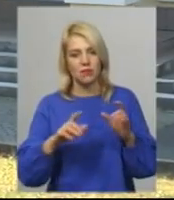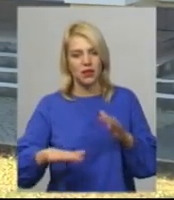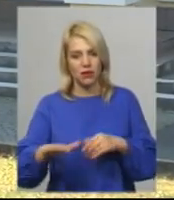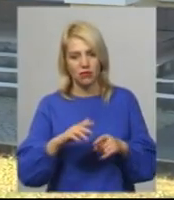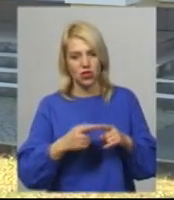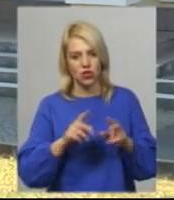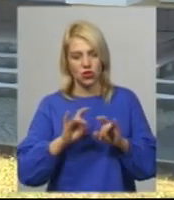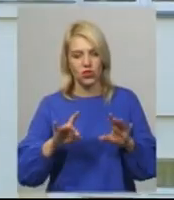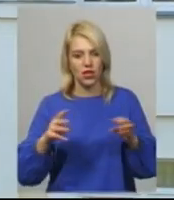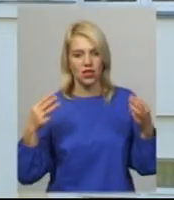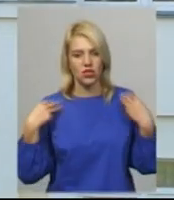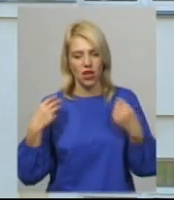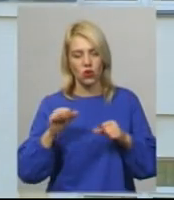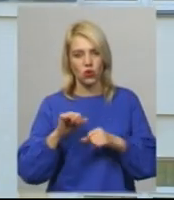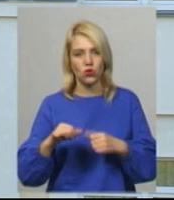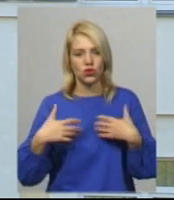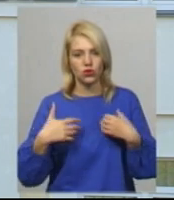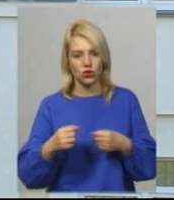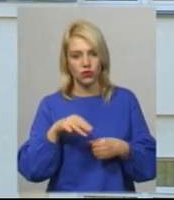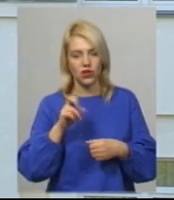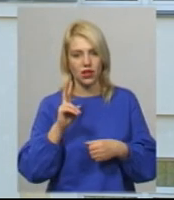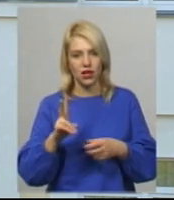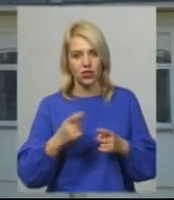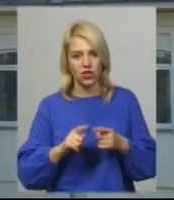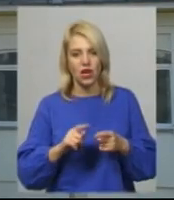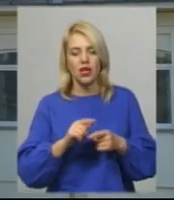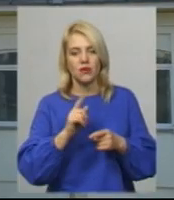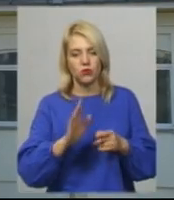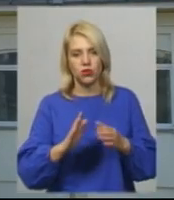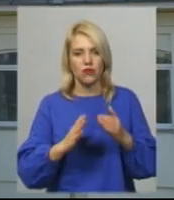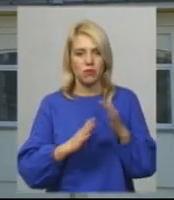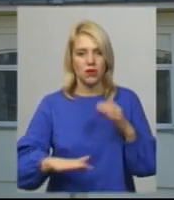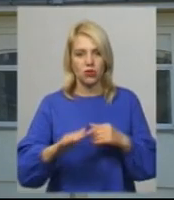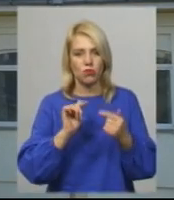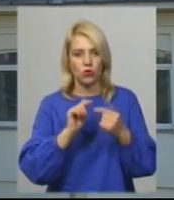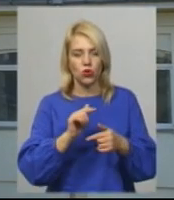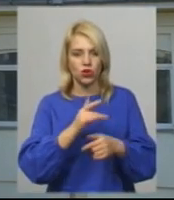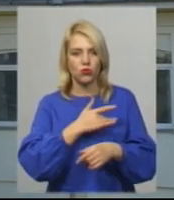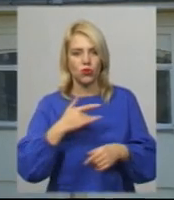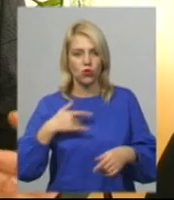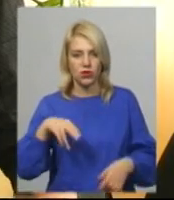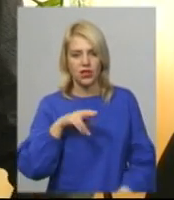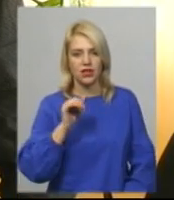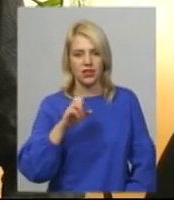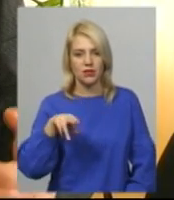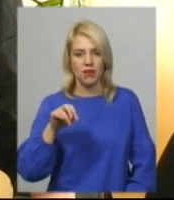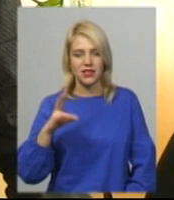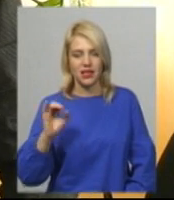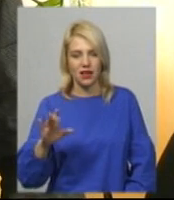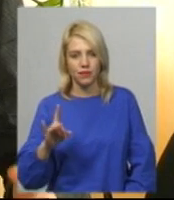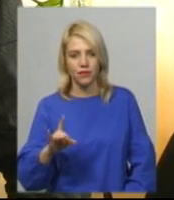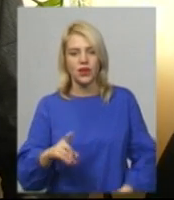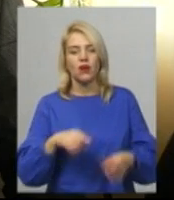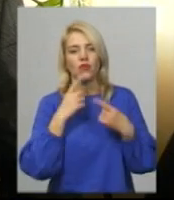управління охорони здорових Хмельницької міської ради Борис Ткач. Розміститься воно в приміщенні протитуберкульозного диспансеру. Передбачають,